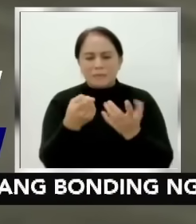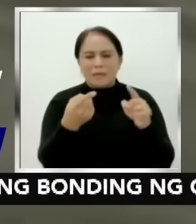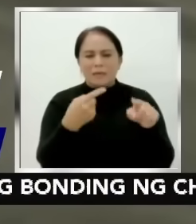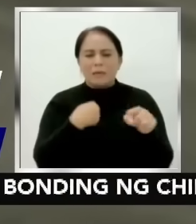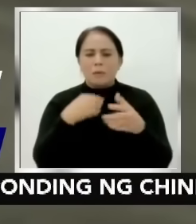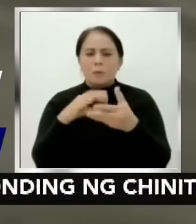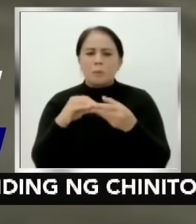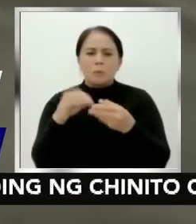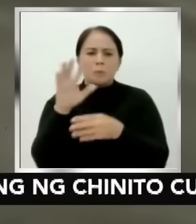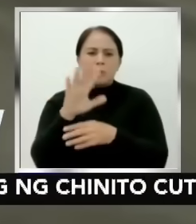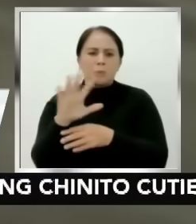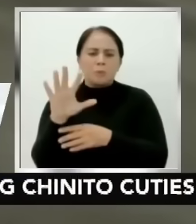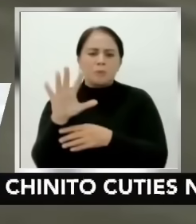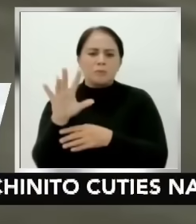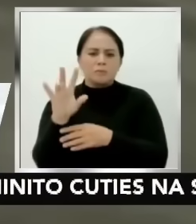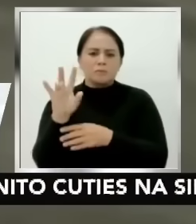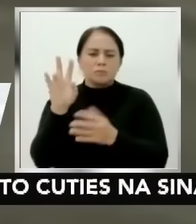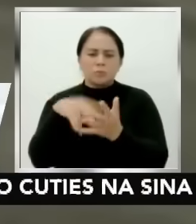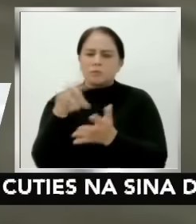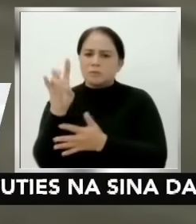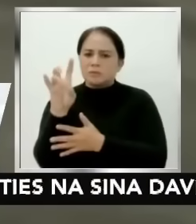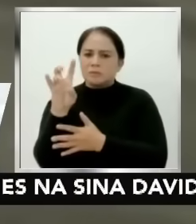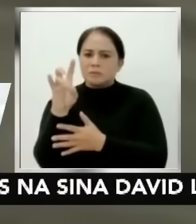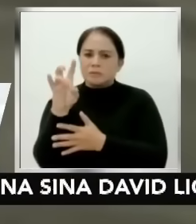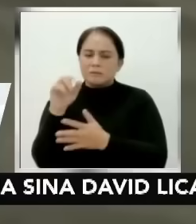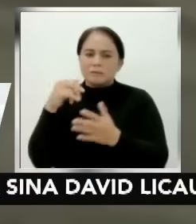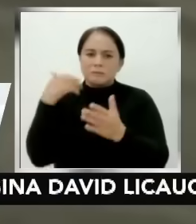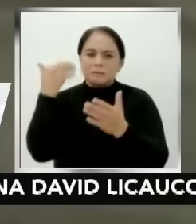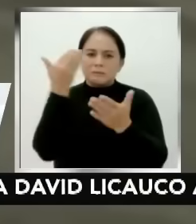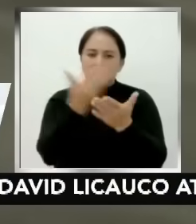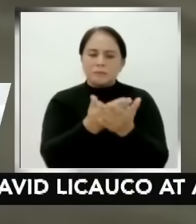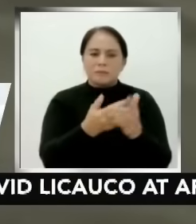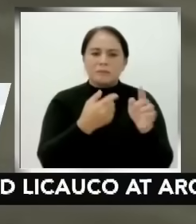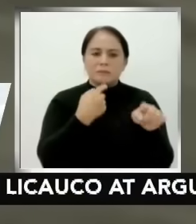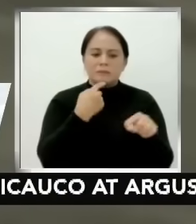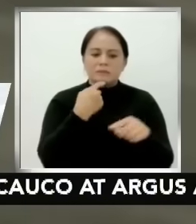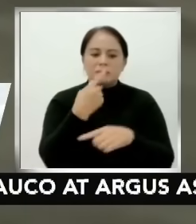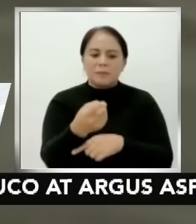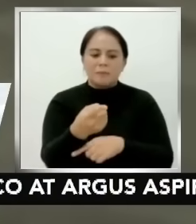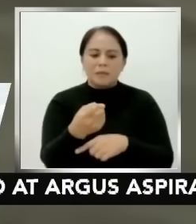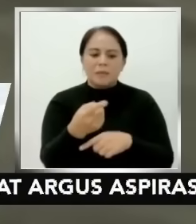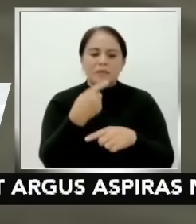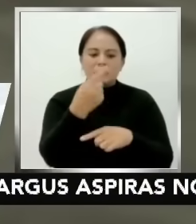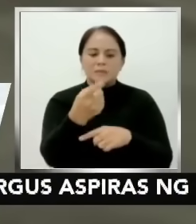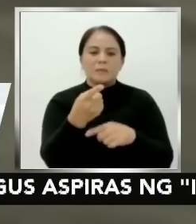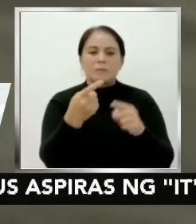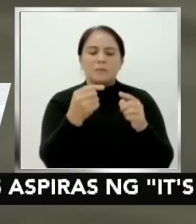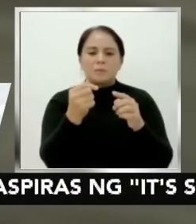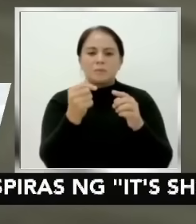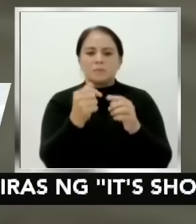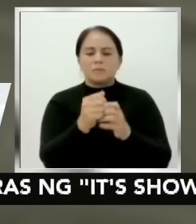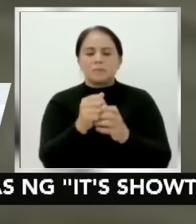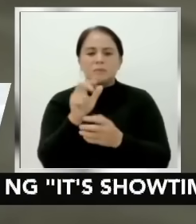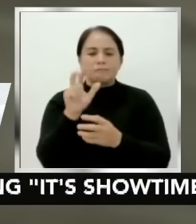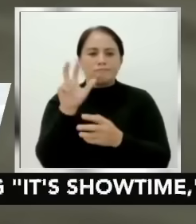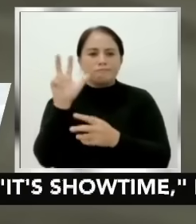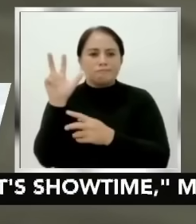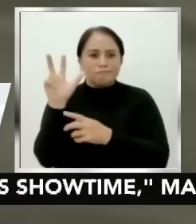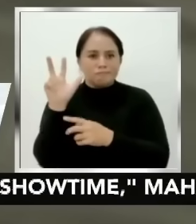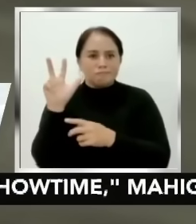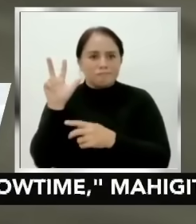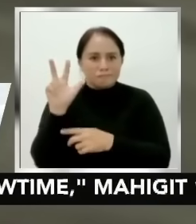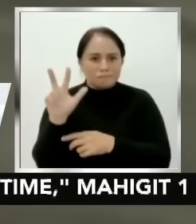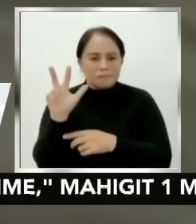2017, lumating si J. Renz, ipinagtapat niya nasa siya si Senior Santo Niño. Siya ang